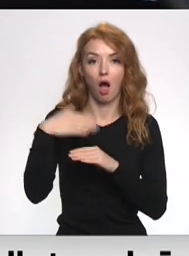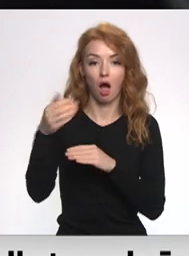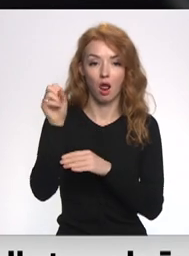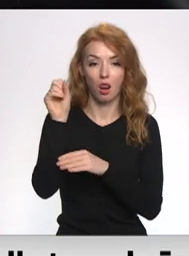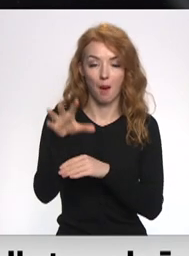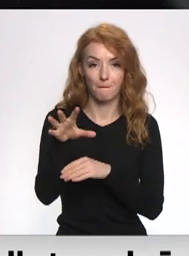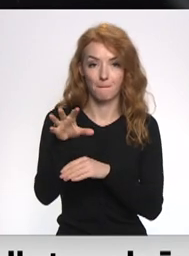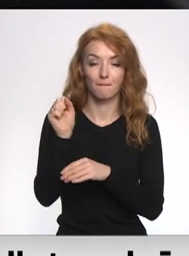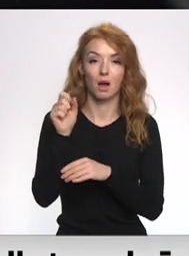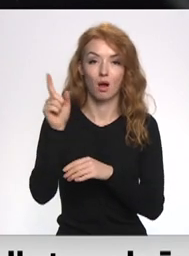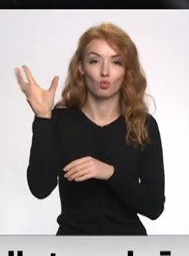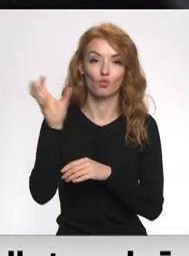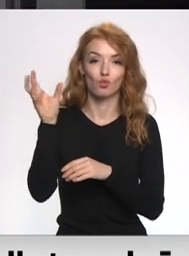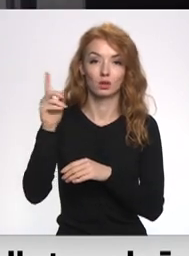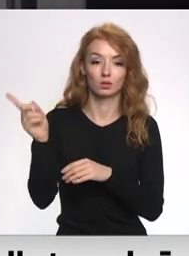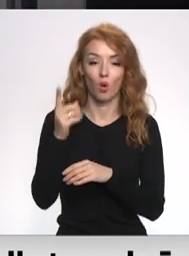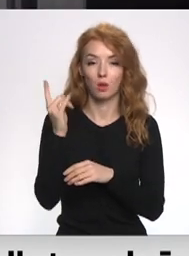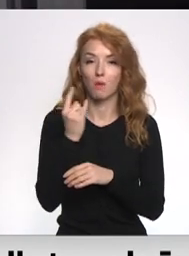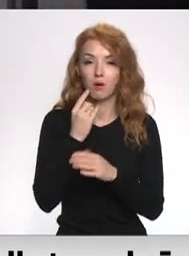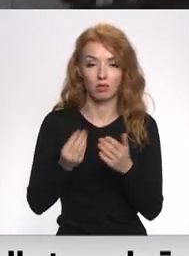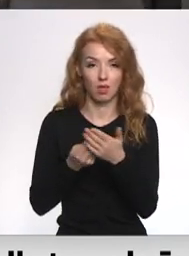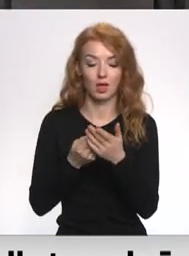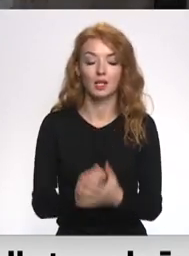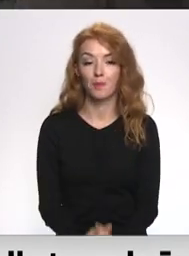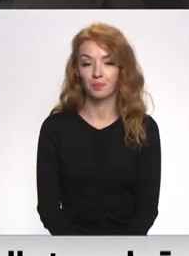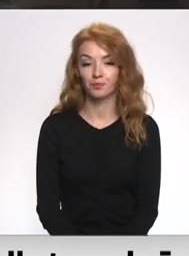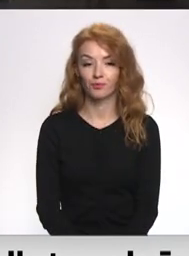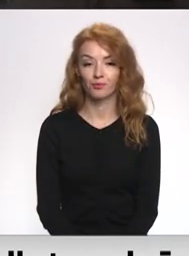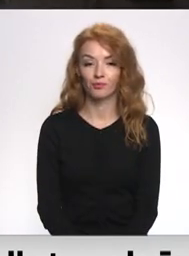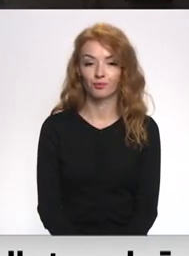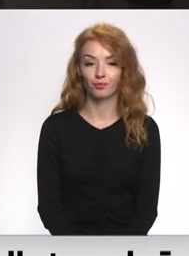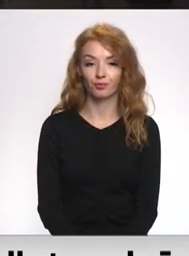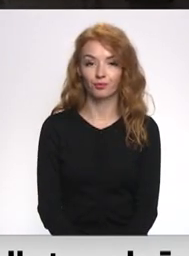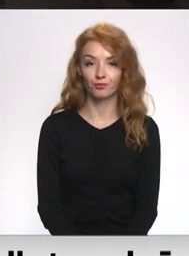darbojas uz saules baterijām. Dinija Jemeljānova, Māris Juss, Latvijas televīzija.